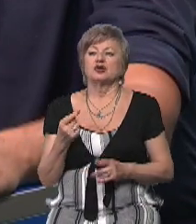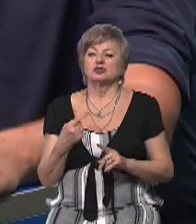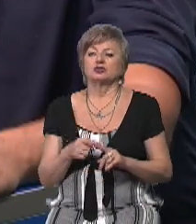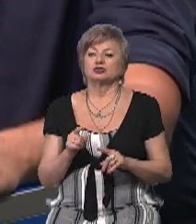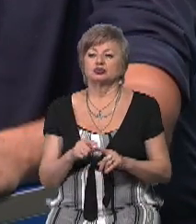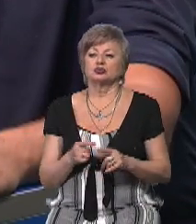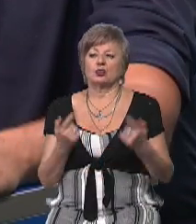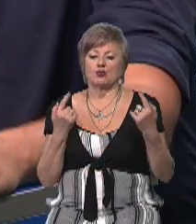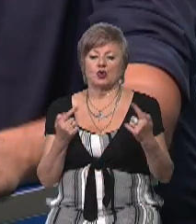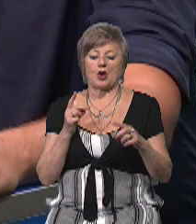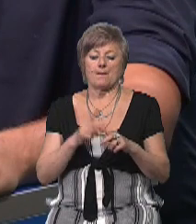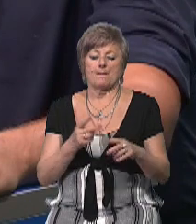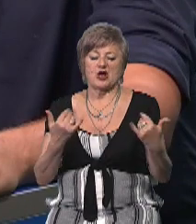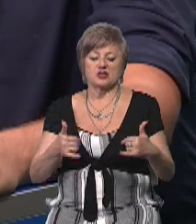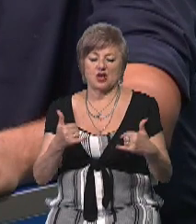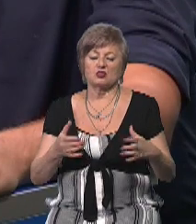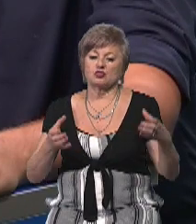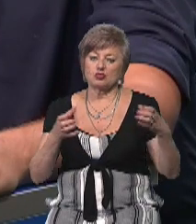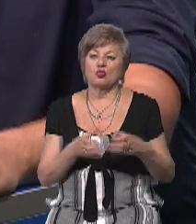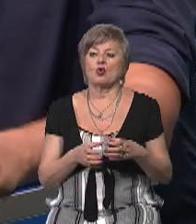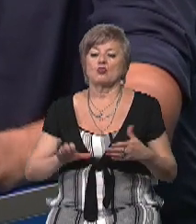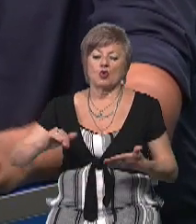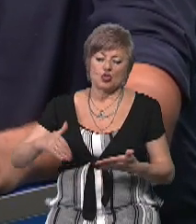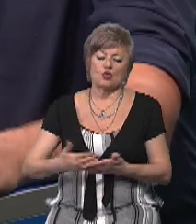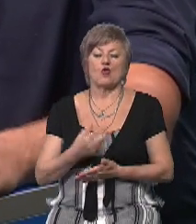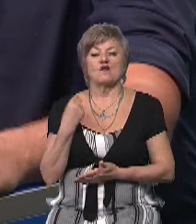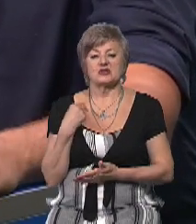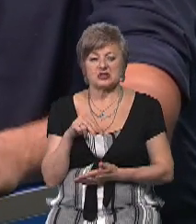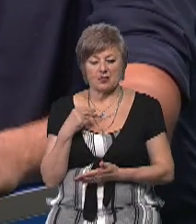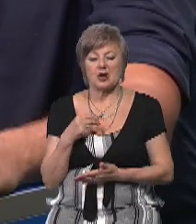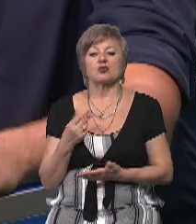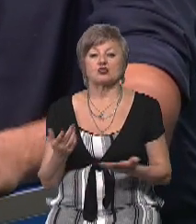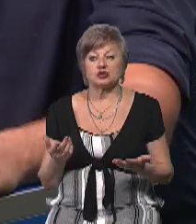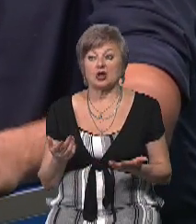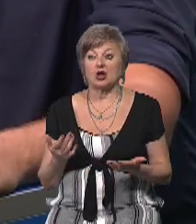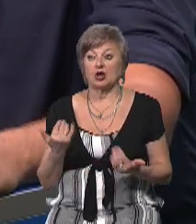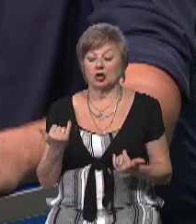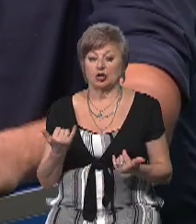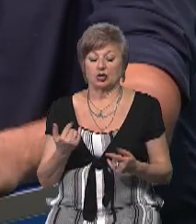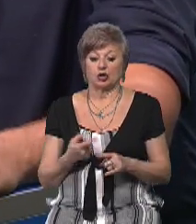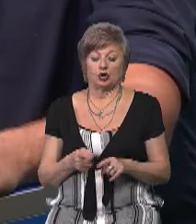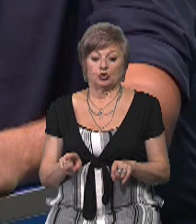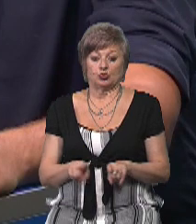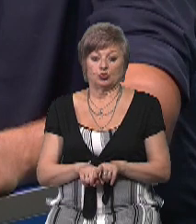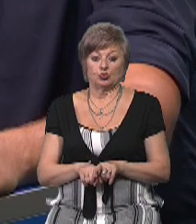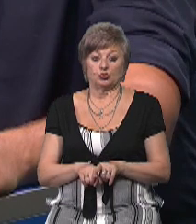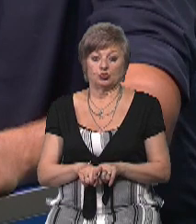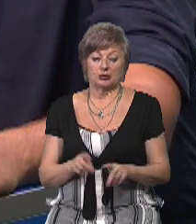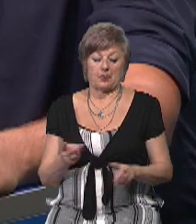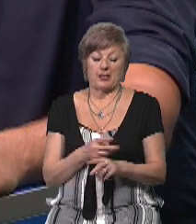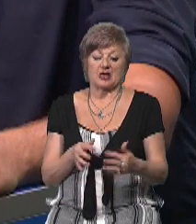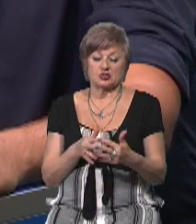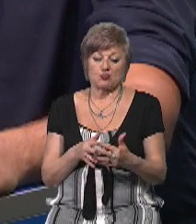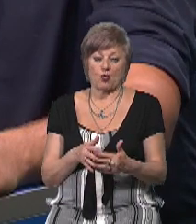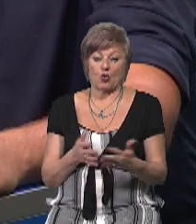ґрунтується величезний металургійний комплекс, тобто Нове Запоріжжя. Який живить його. Ось, і тут його, без, по суті, без бою,